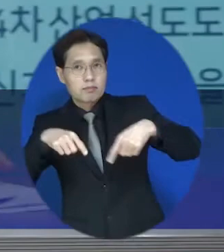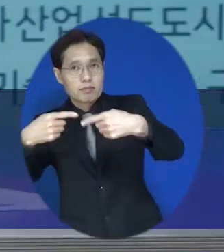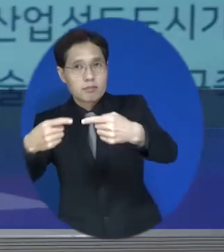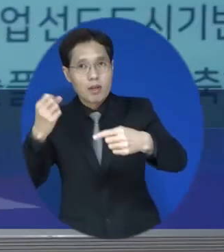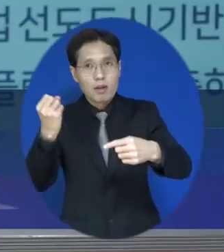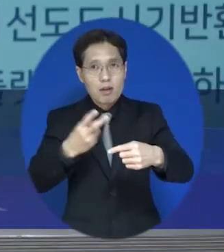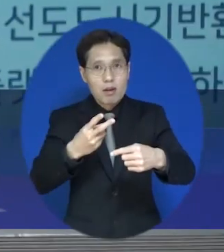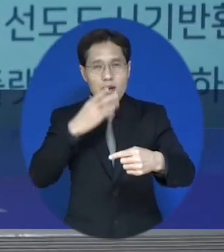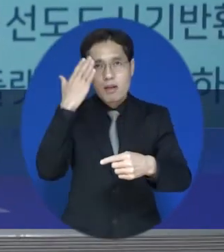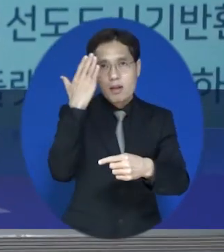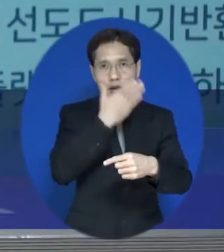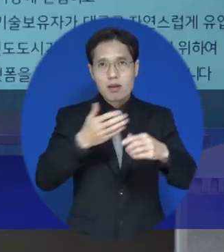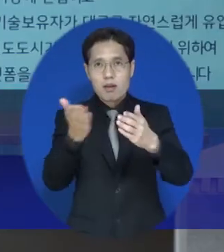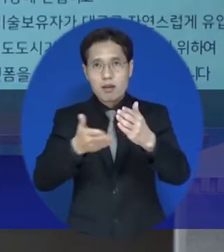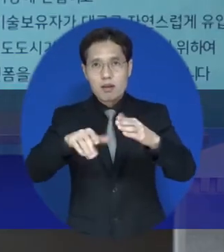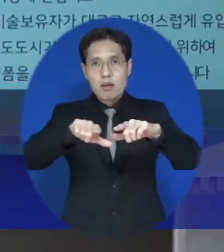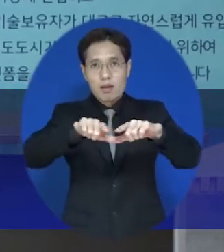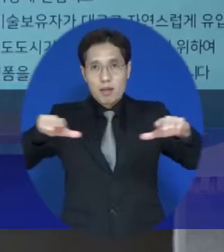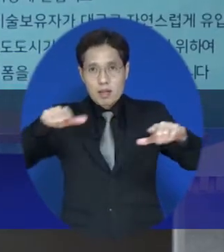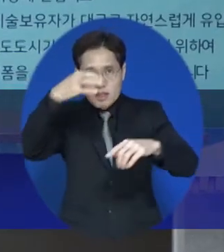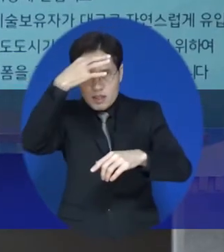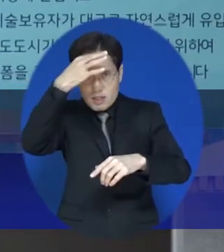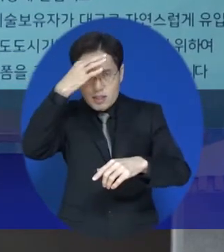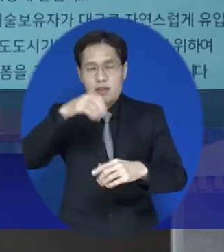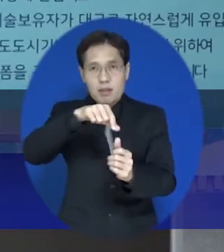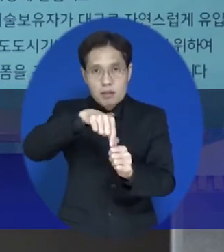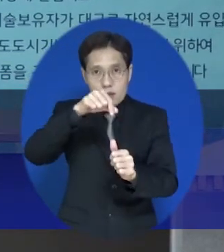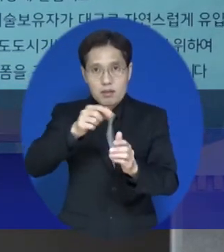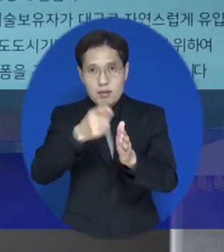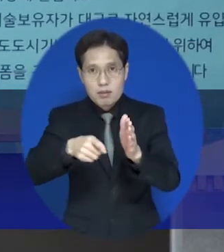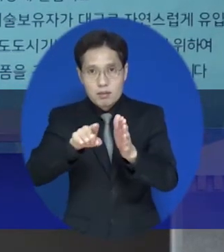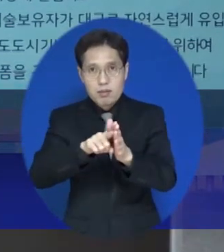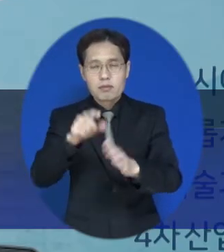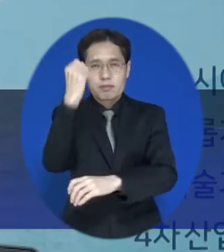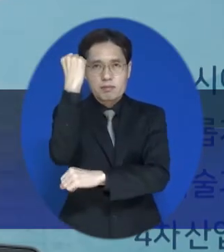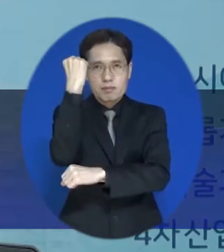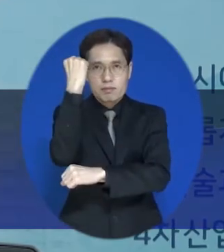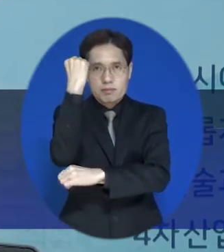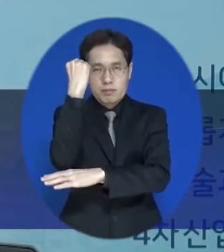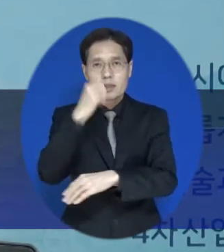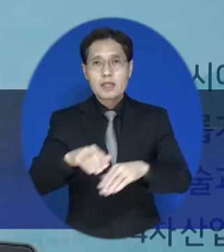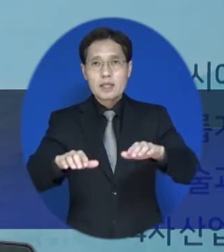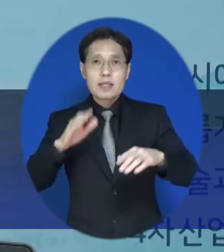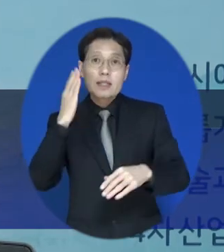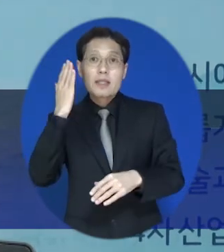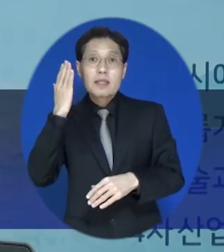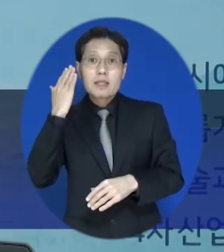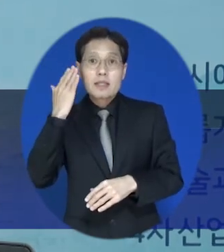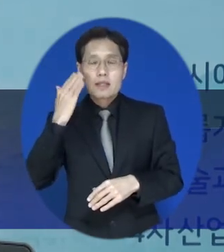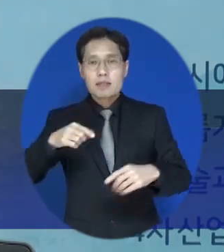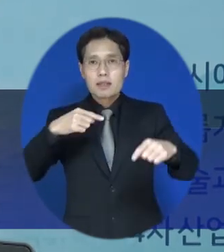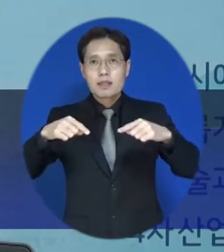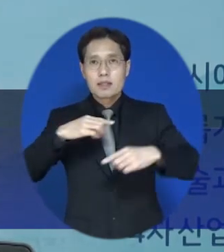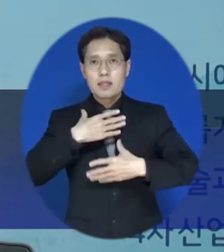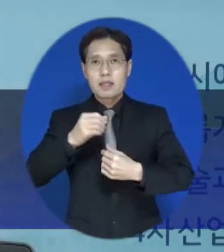진입하고 투명하고 공정한 기술 선정을 위한 창구로 구축됐습니다. 특히 최근에는